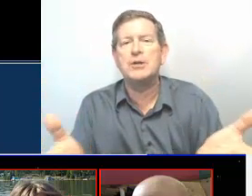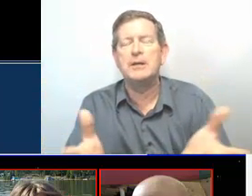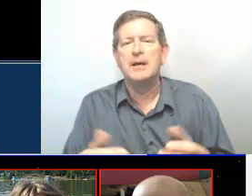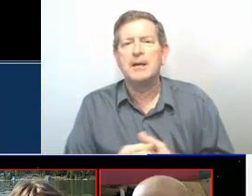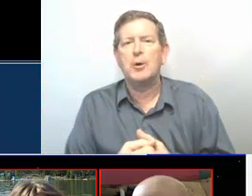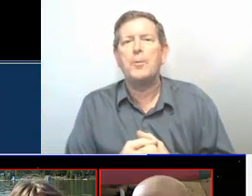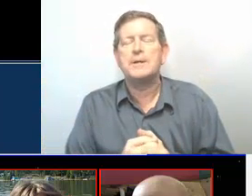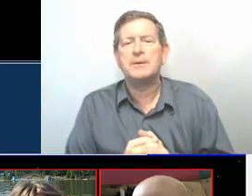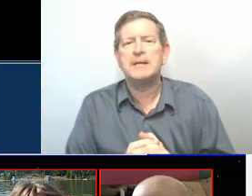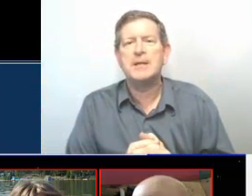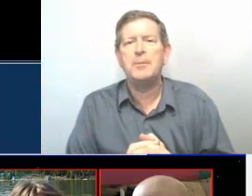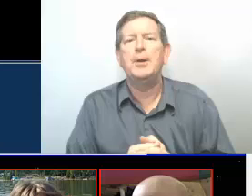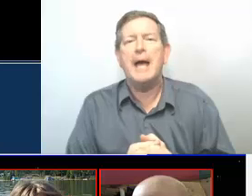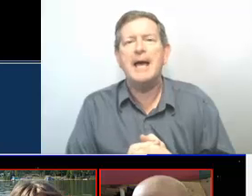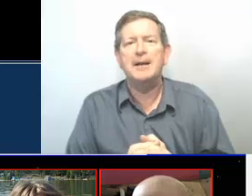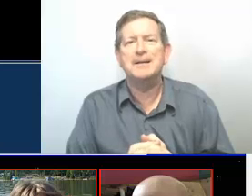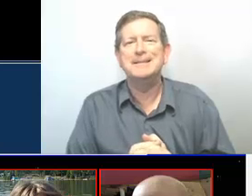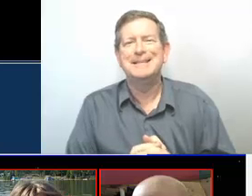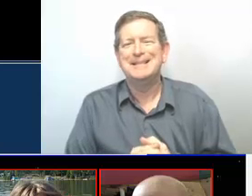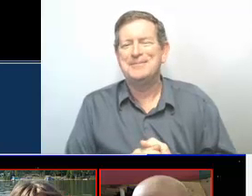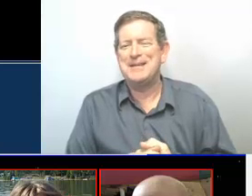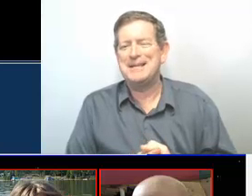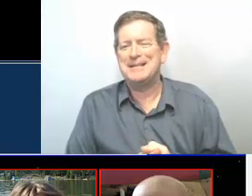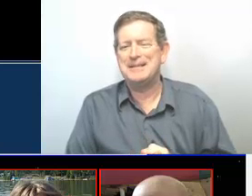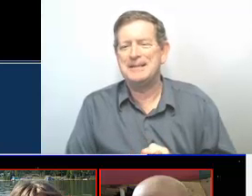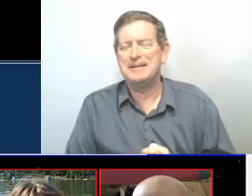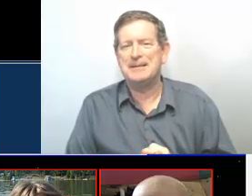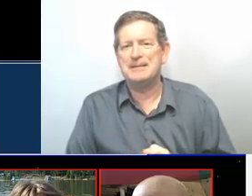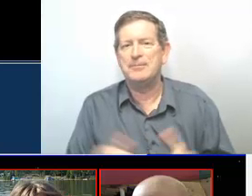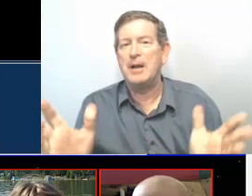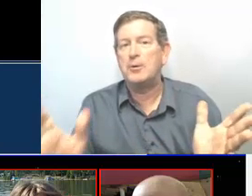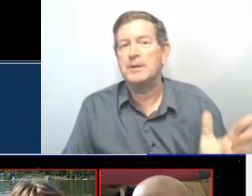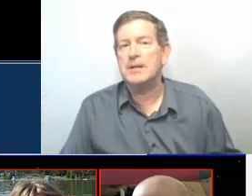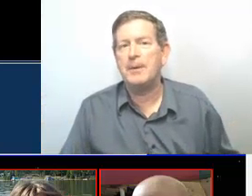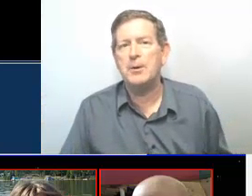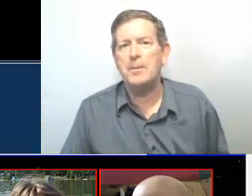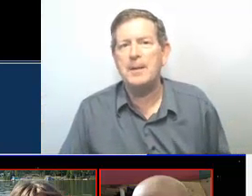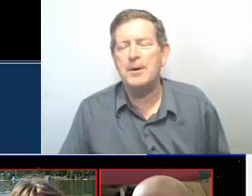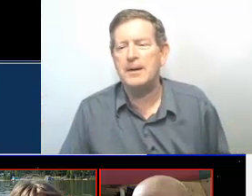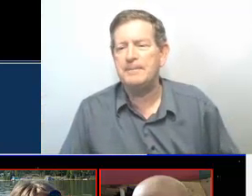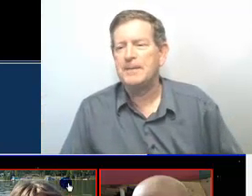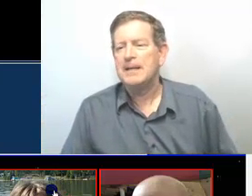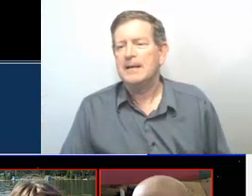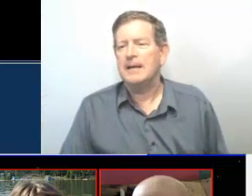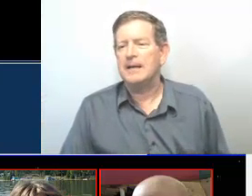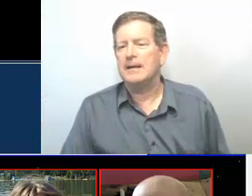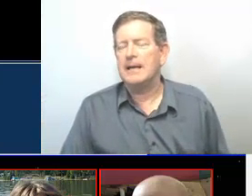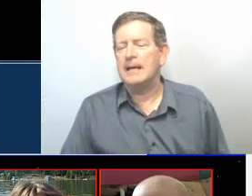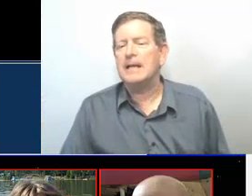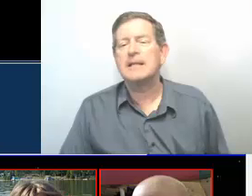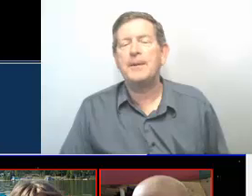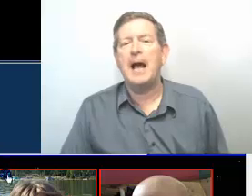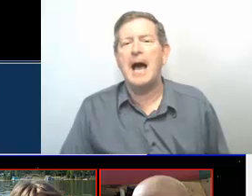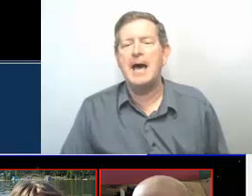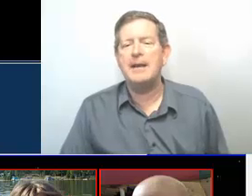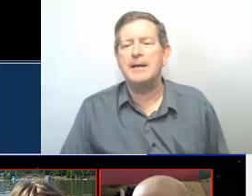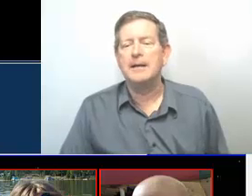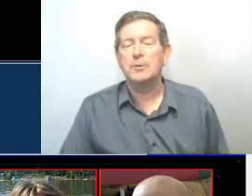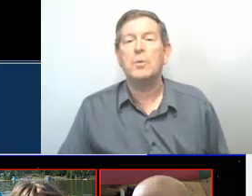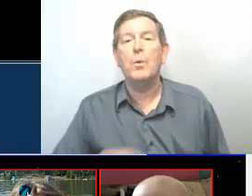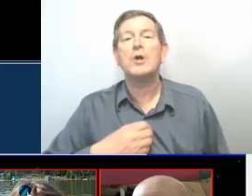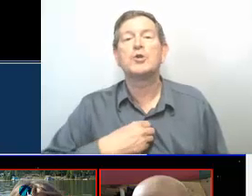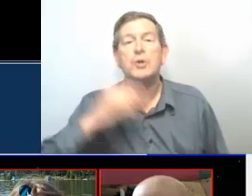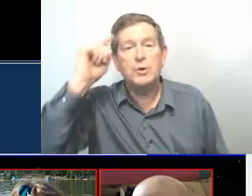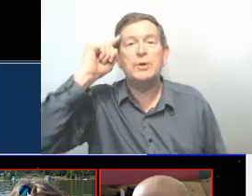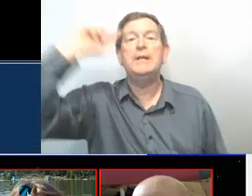en fait, l'image qui représente le symbole de elle, hein, mais vous ne la connaissez pas normalement. Hein. Elle s'appelle